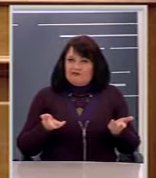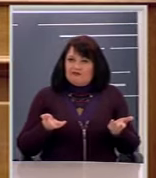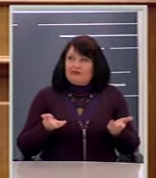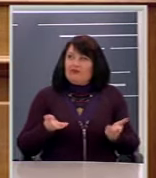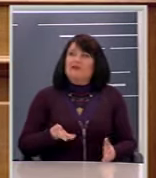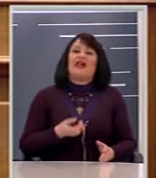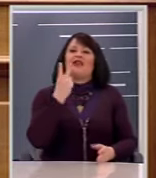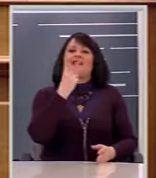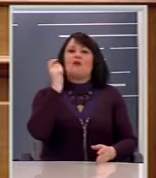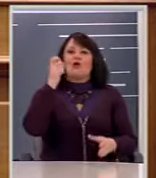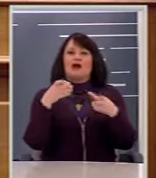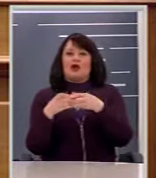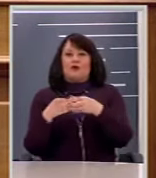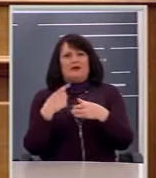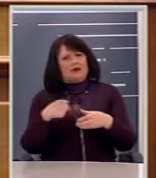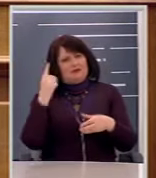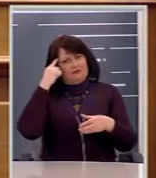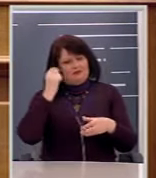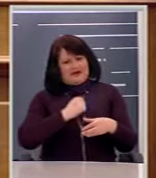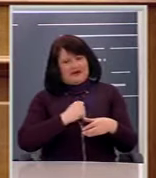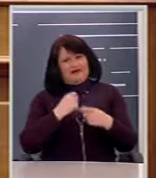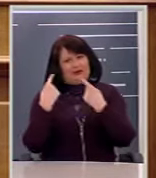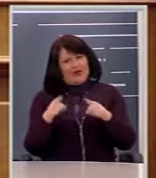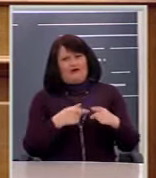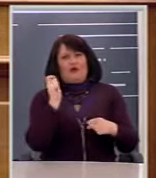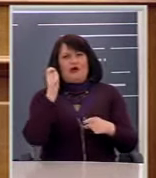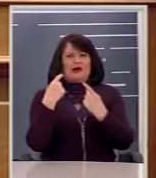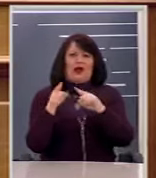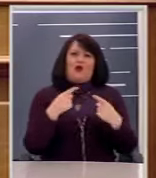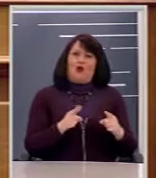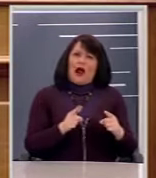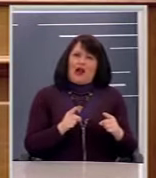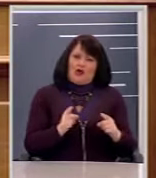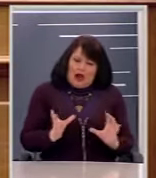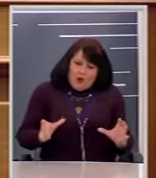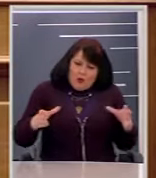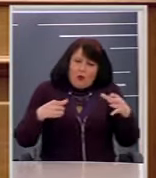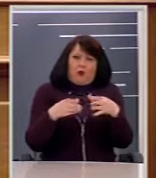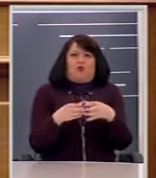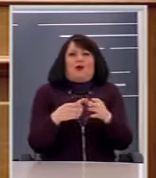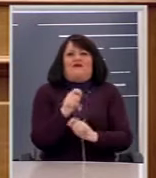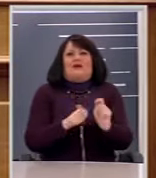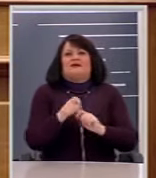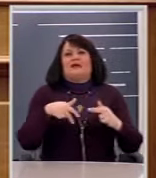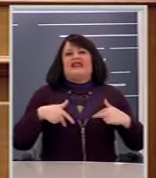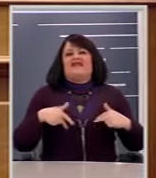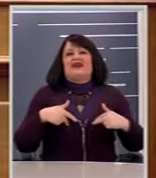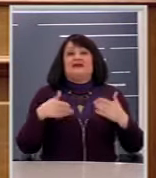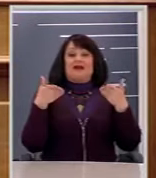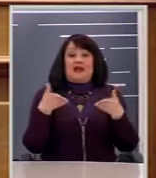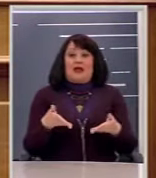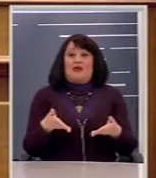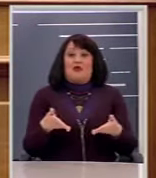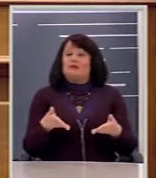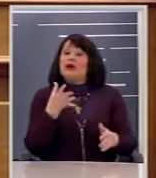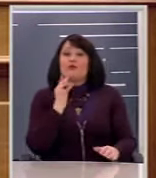δύο κομμάτων που συναντηθήκαμε με διαφορετικούς πολιτικούς χαρακτήρες και καταγωγές. Είμαστε εδώ γιατί